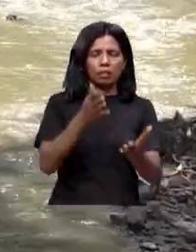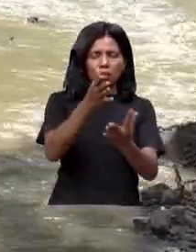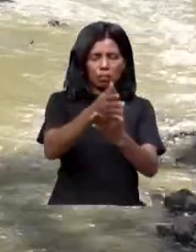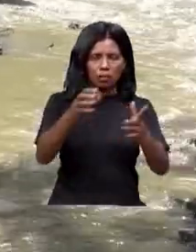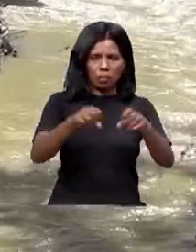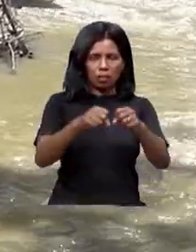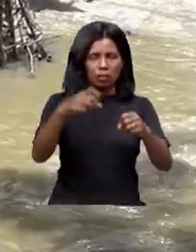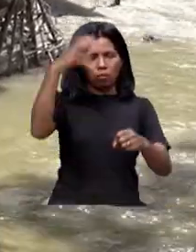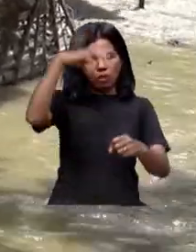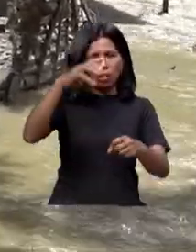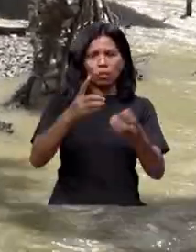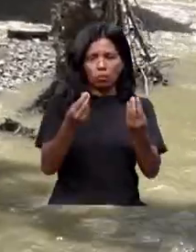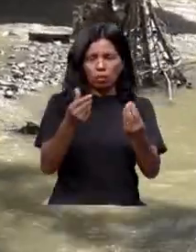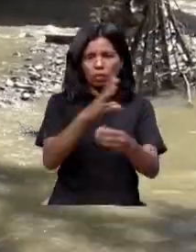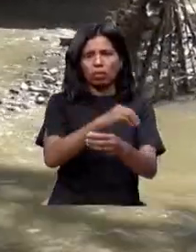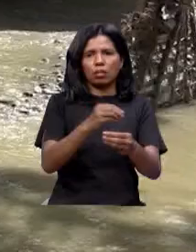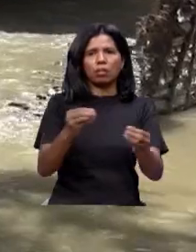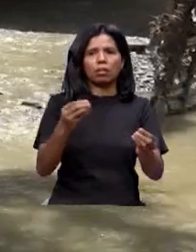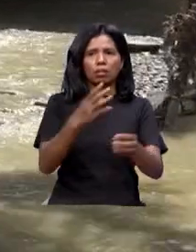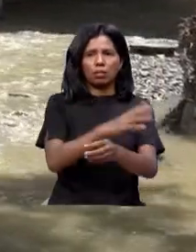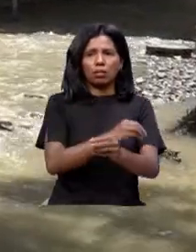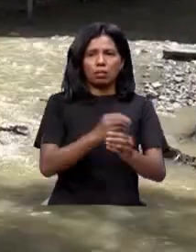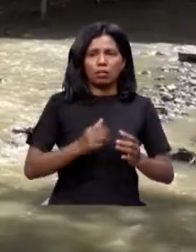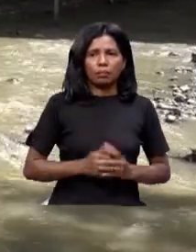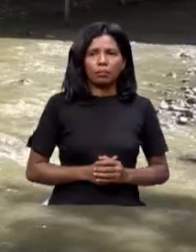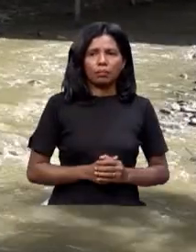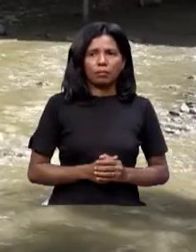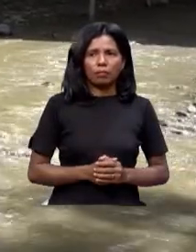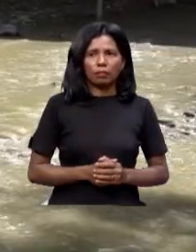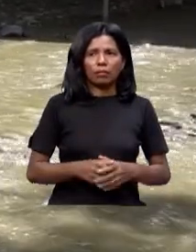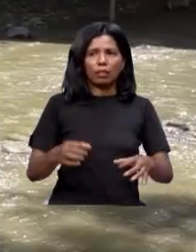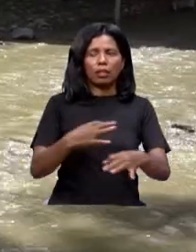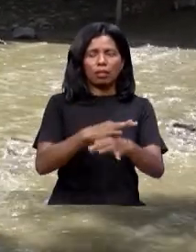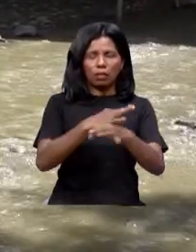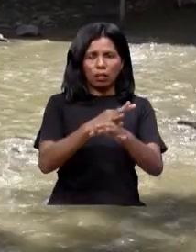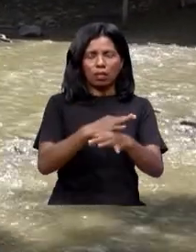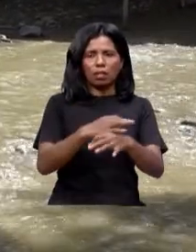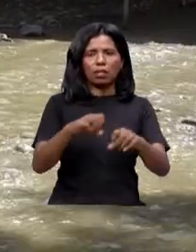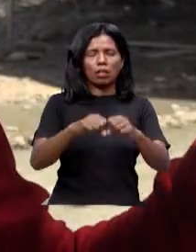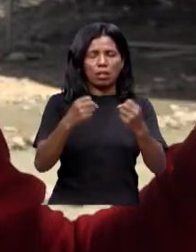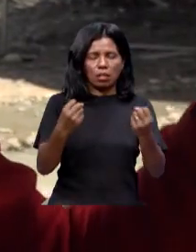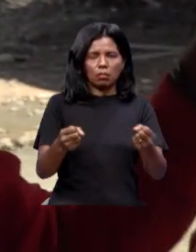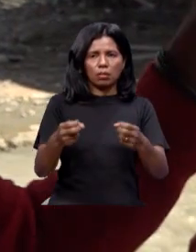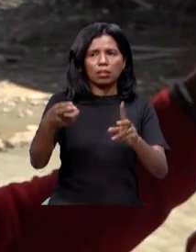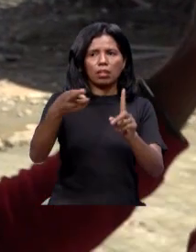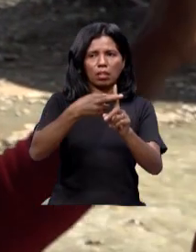ona laos projetu ne ritmos estraga mos itani rate sirene be maka